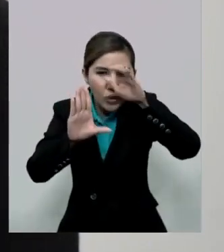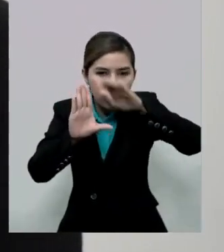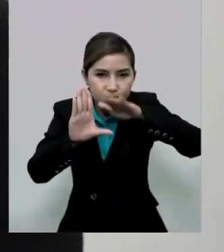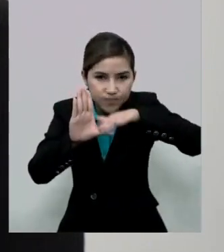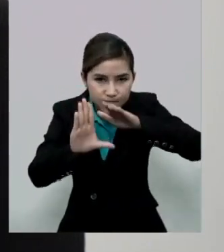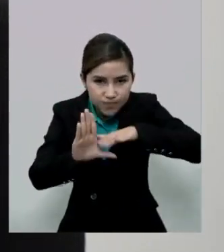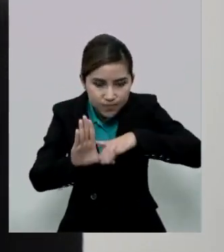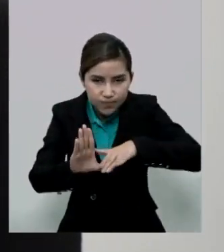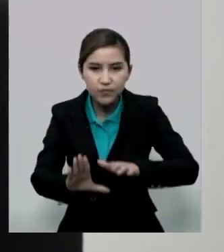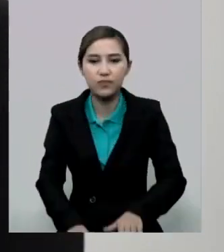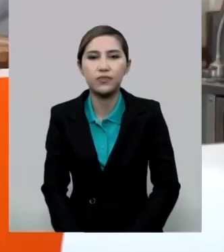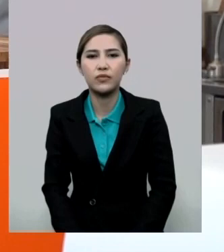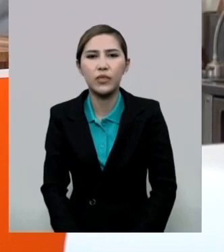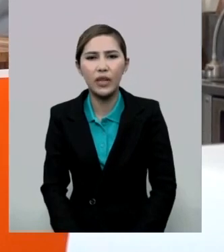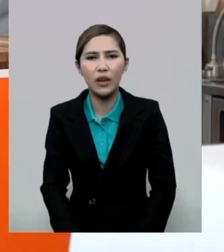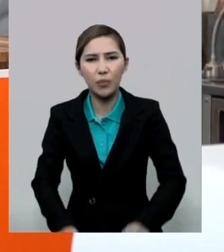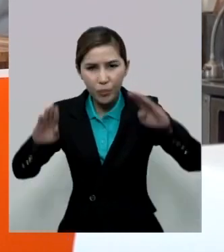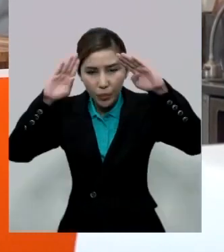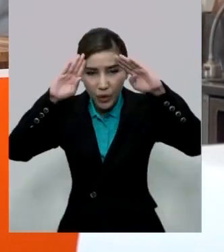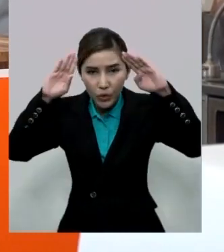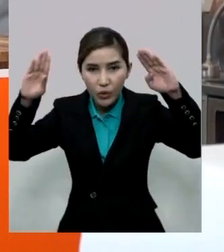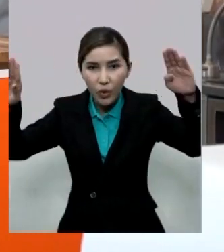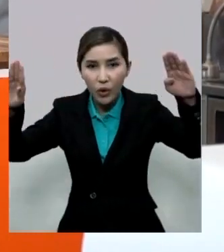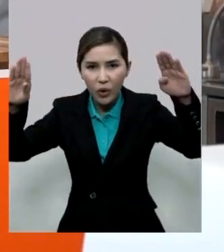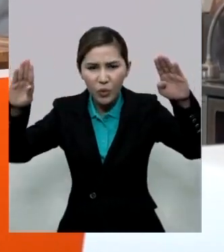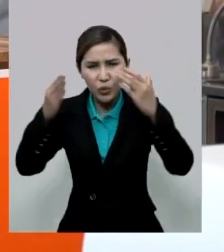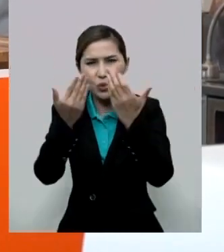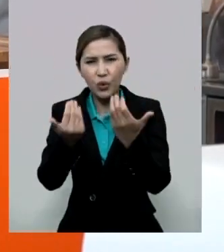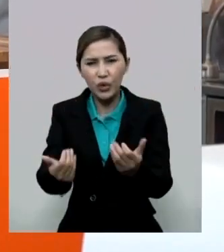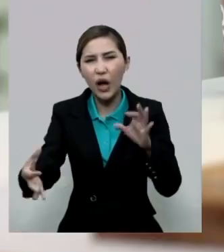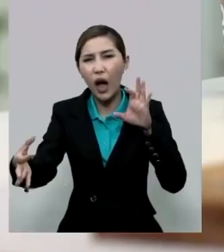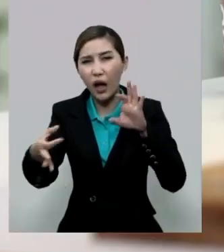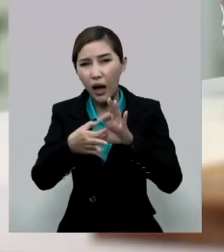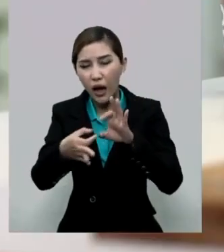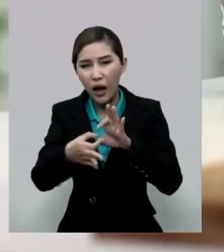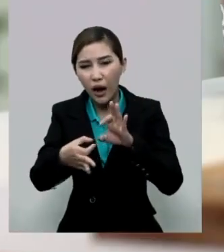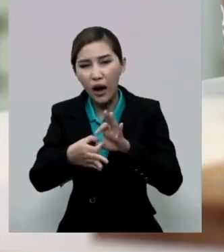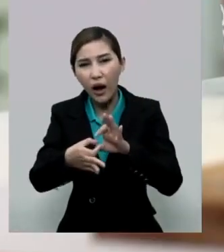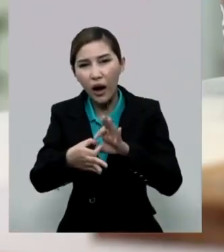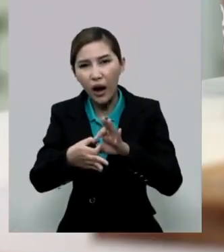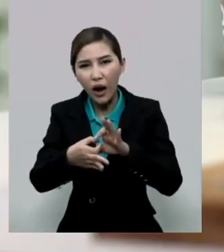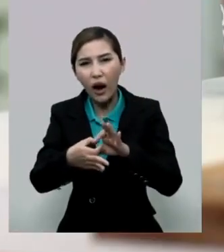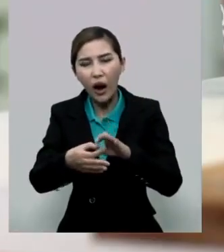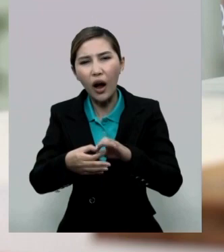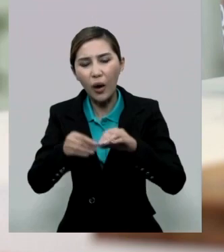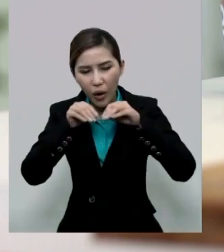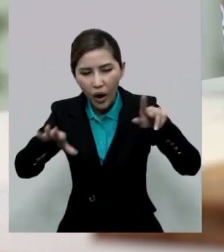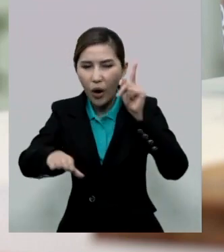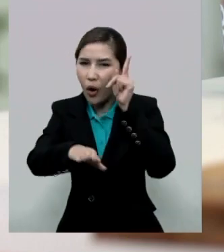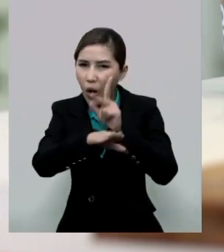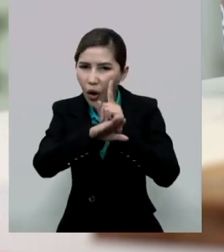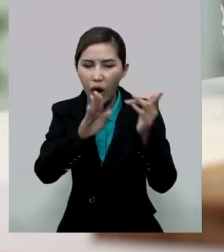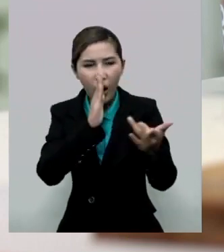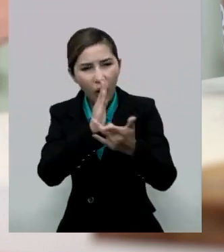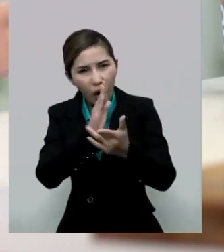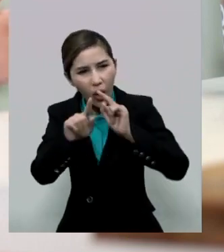คร ค่ะแล้วจากประสบการณ์เนี่ยแบบด้วยความที่ช่วงนี้มันจะเกี่ยวกับเรื่องของออนไลน์ต่